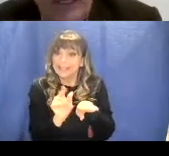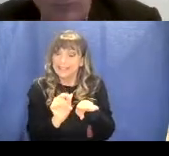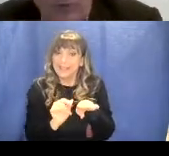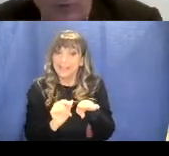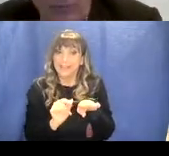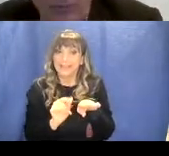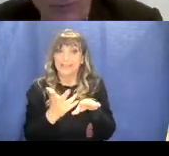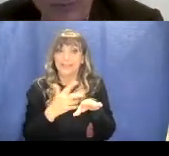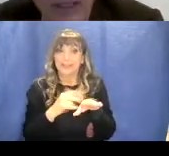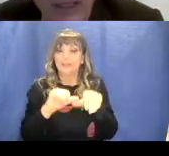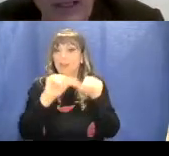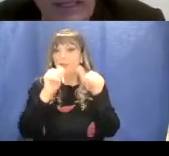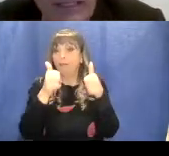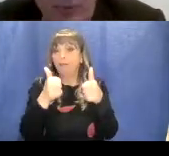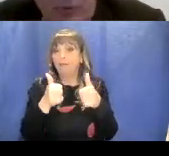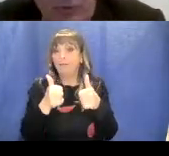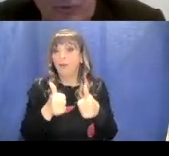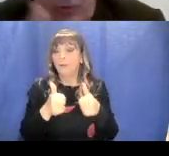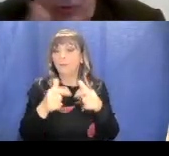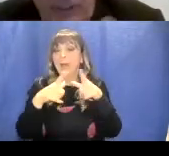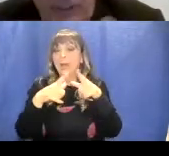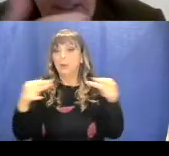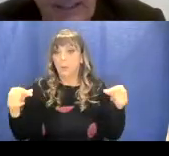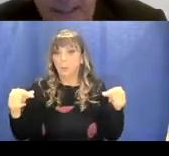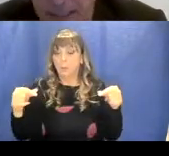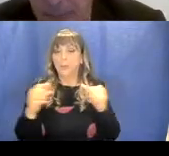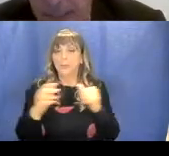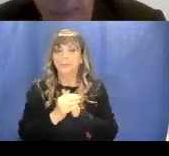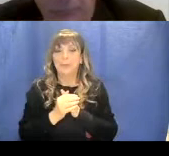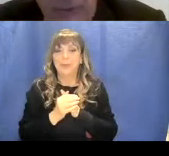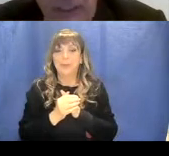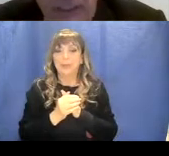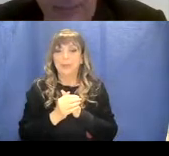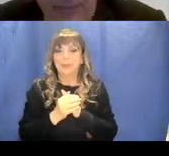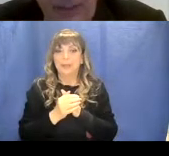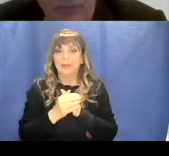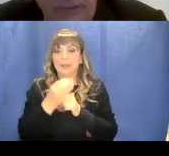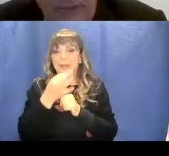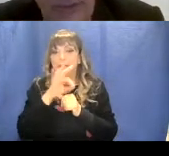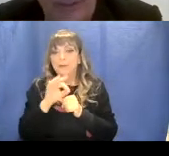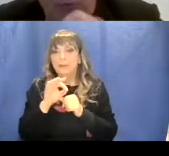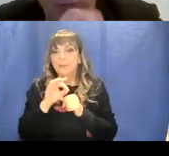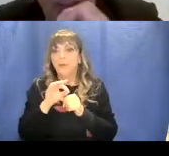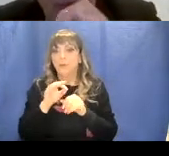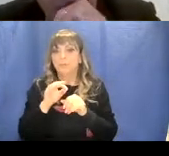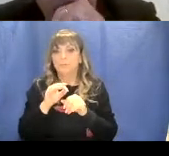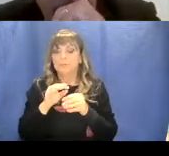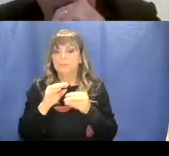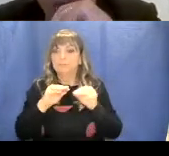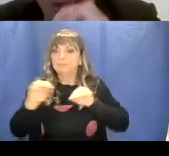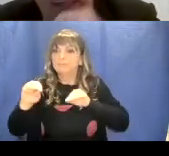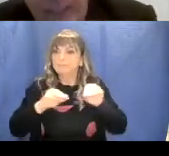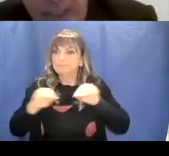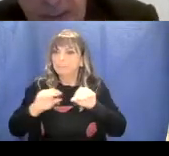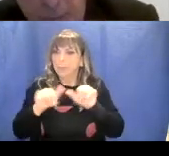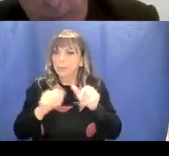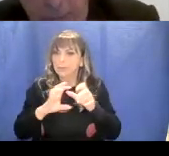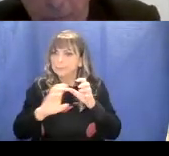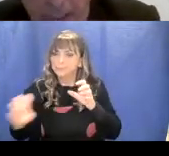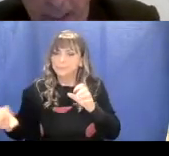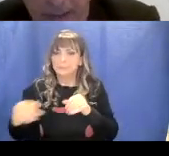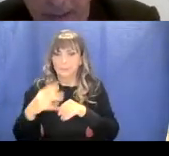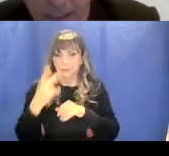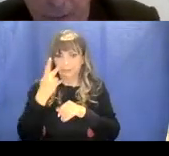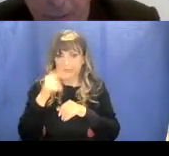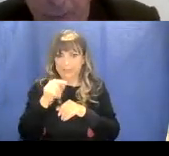che è un rombo ma si possono sistemare in un in molti altri modi è questa che vedete ora fra